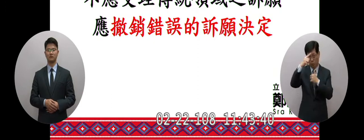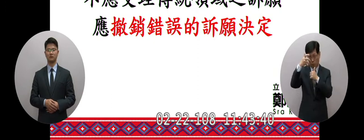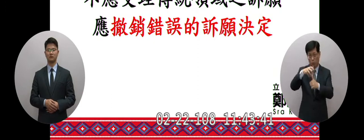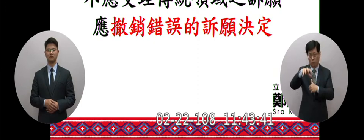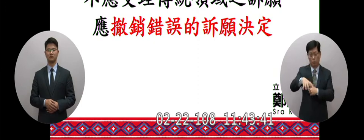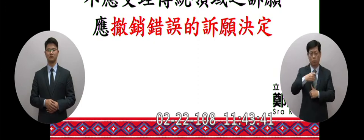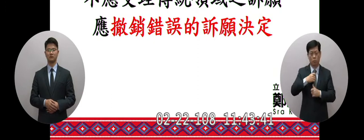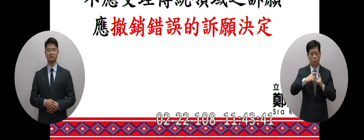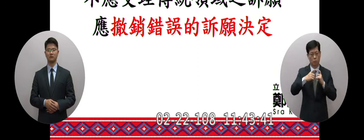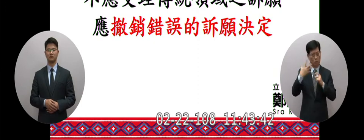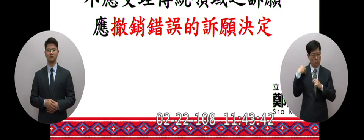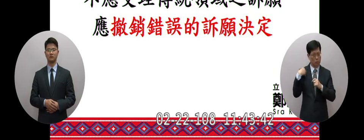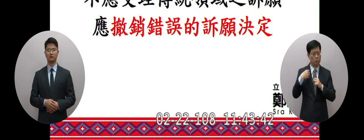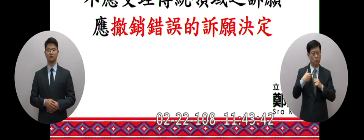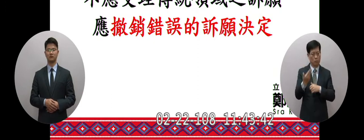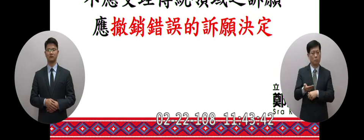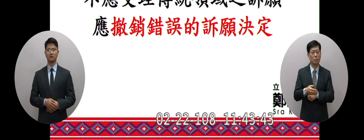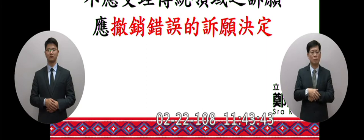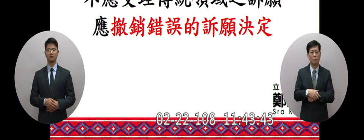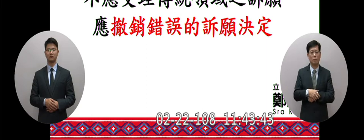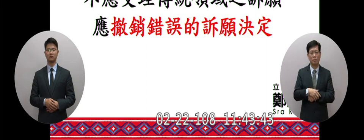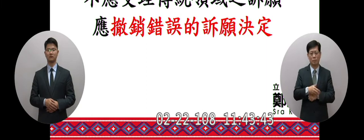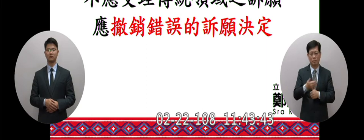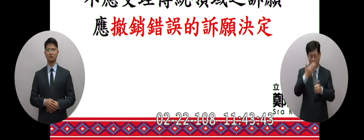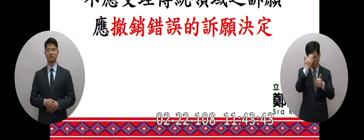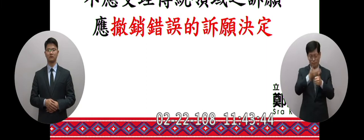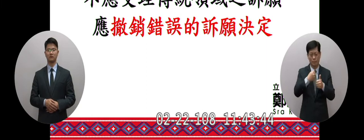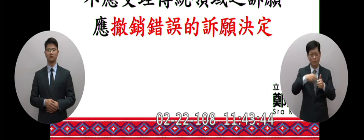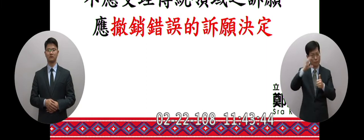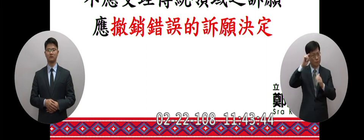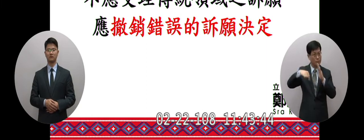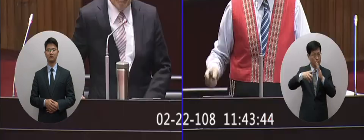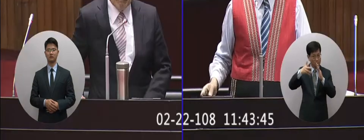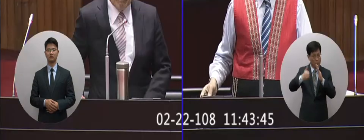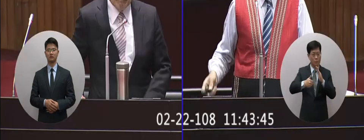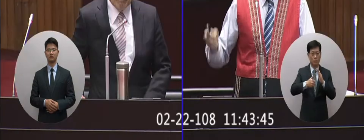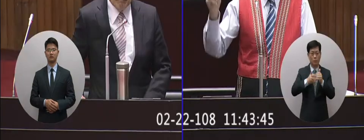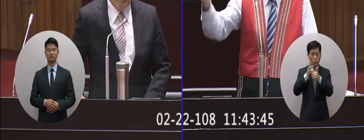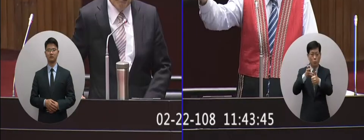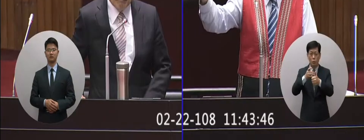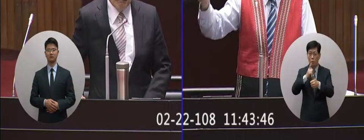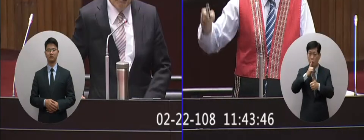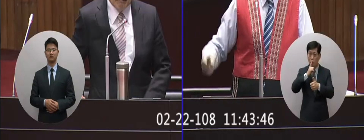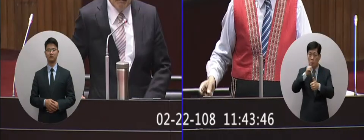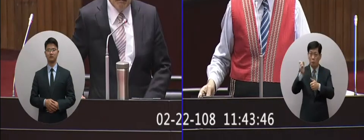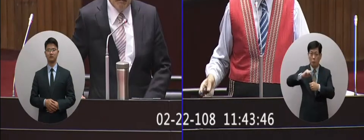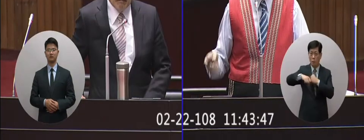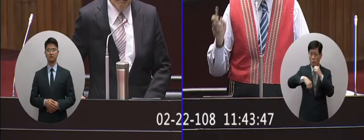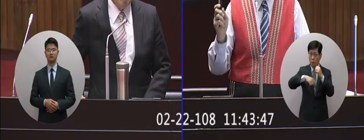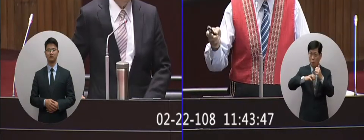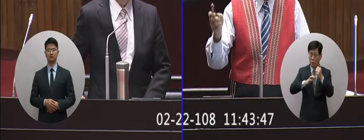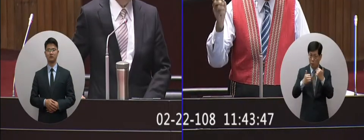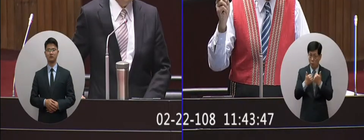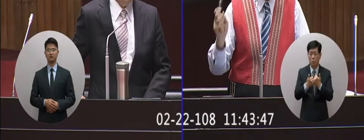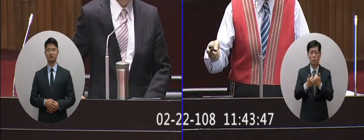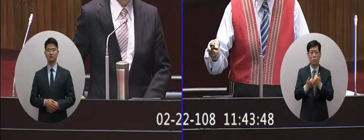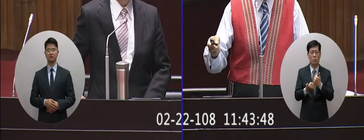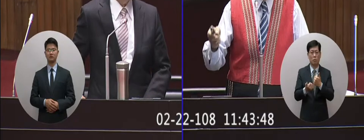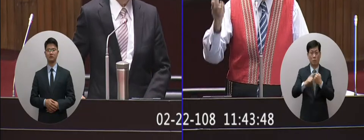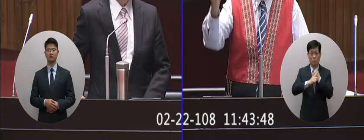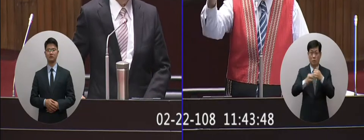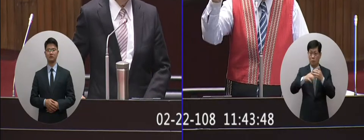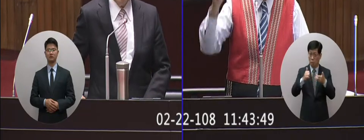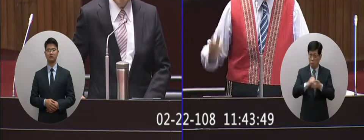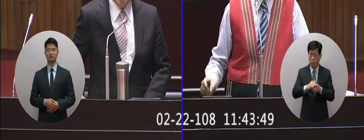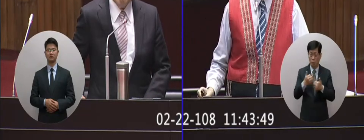这个部分呢，请行政院长。回去赶快跟这个书院会 法规会主委赶快去撤